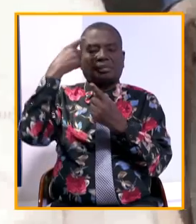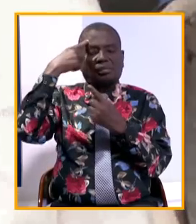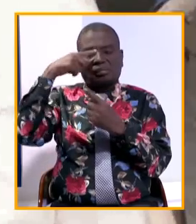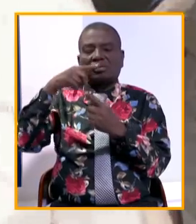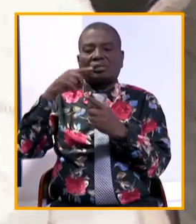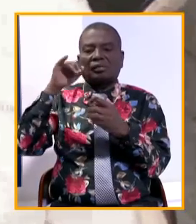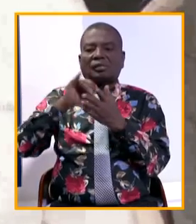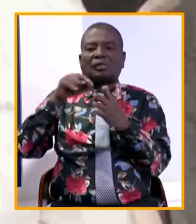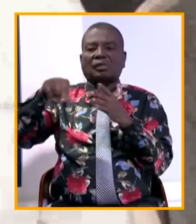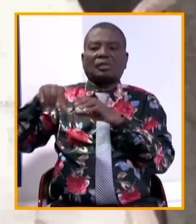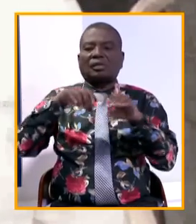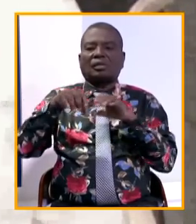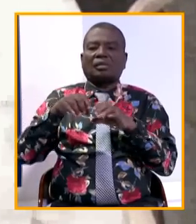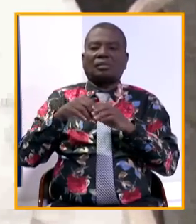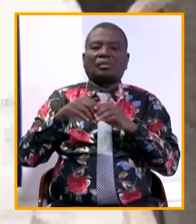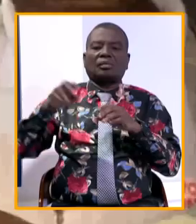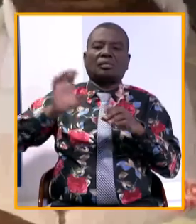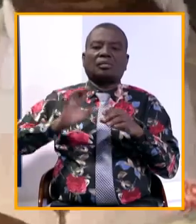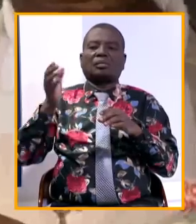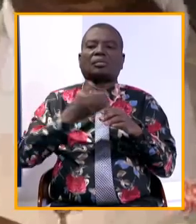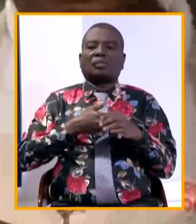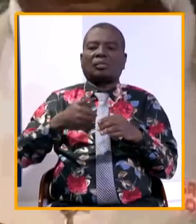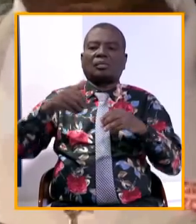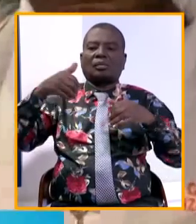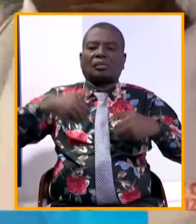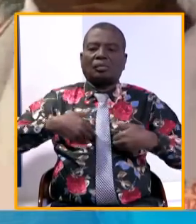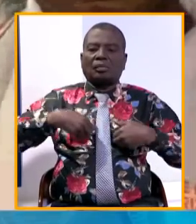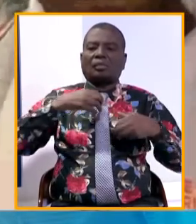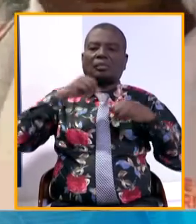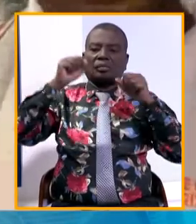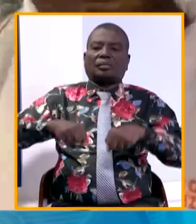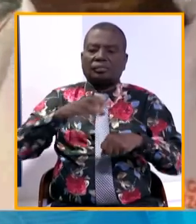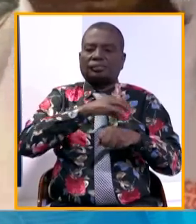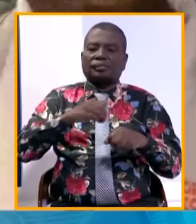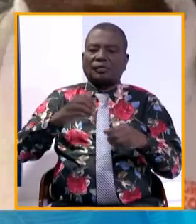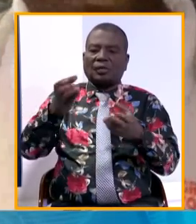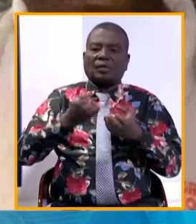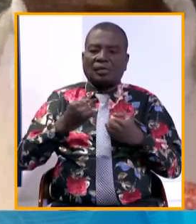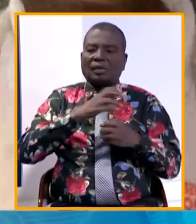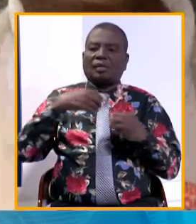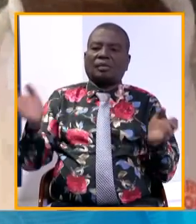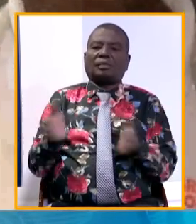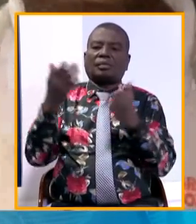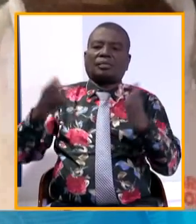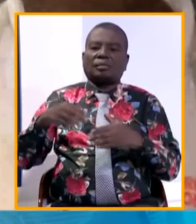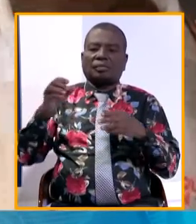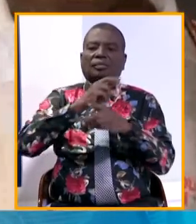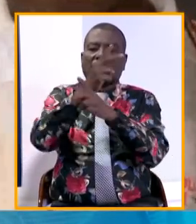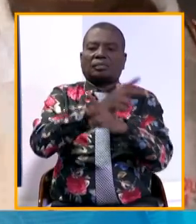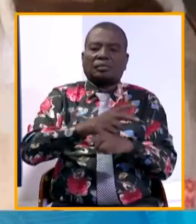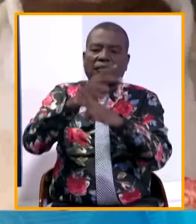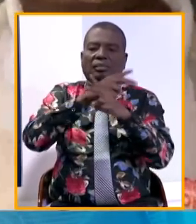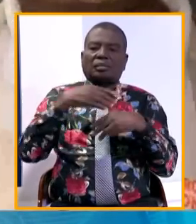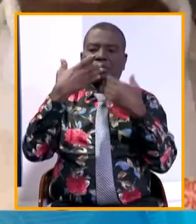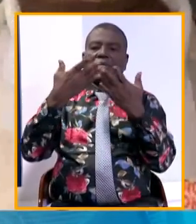qui a prévalu durant la compétition. Nos jeunes ont du talent, ils ont de la détermination, ils ont de l'envie. Il faut les encourager, il faut les encadrer. En tout